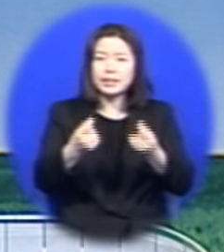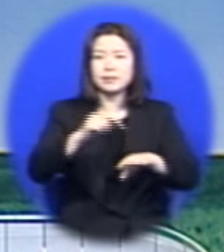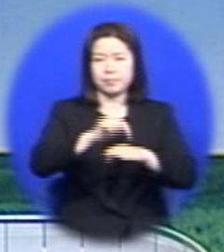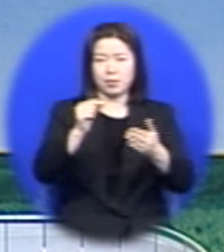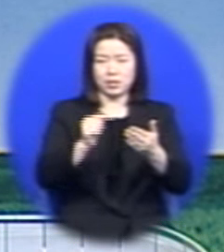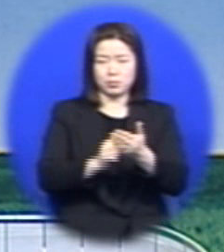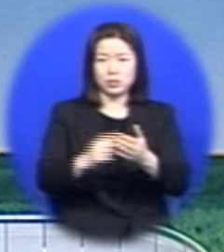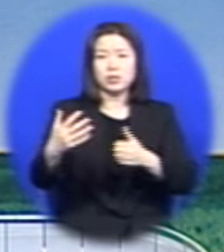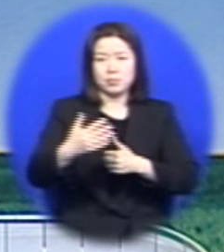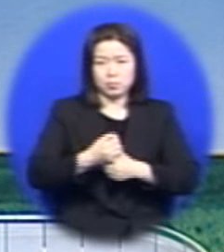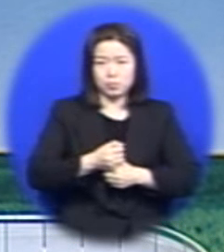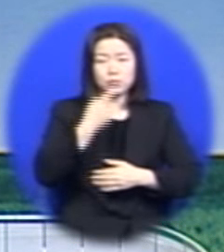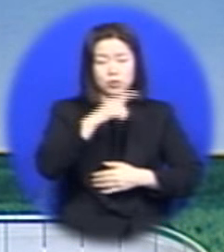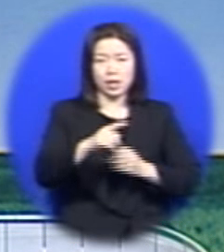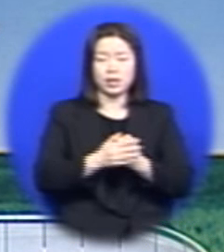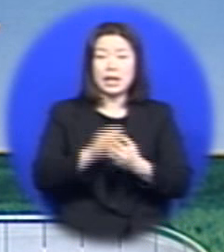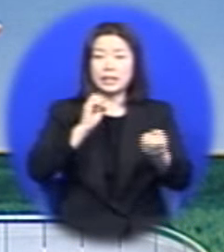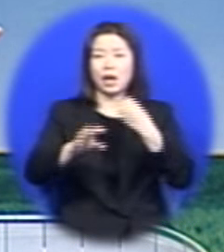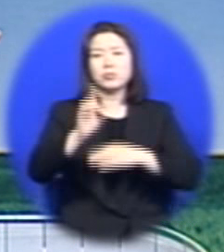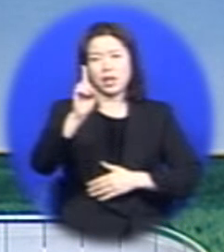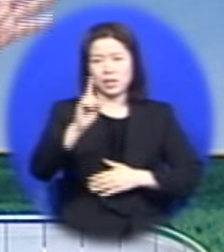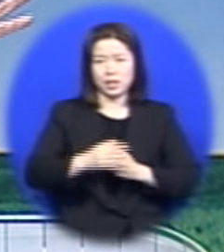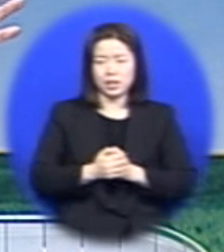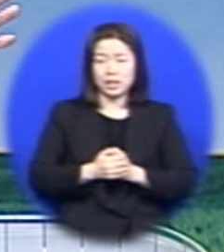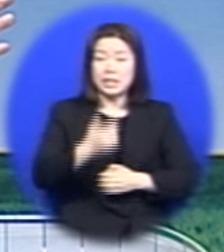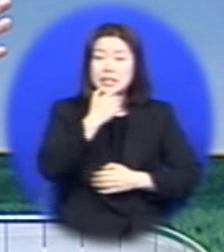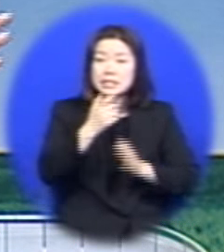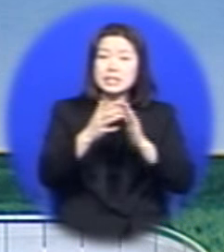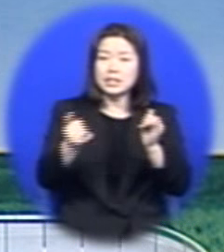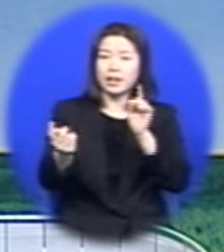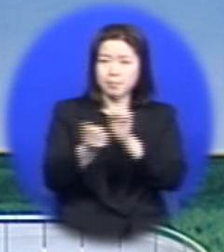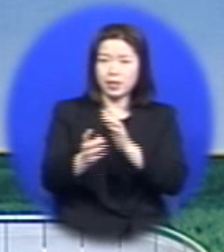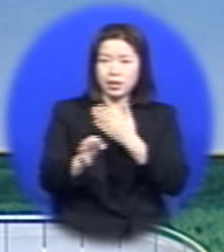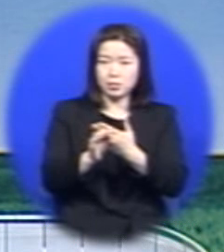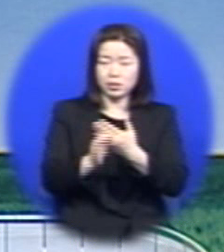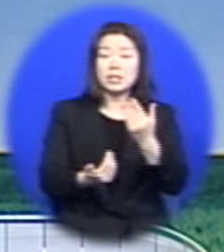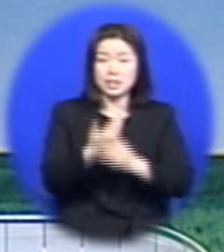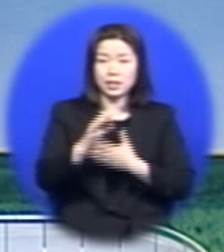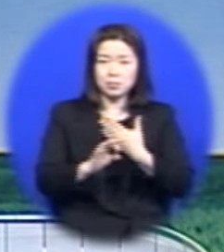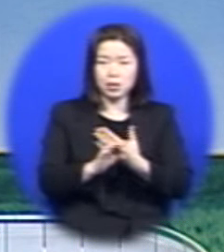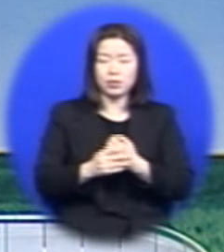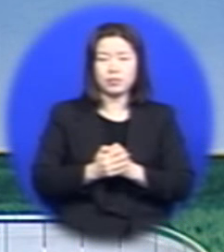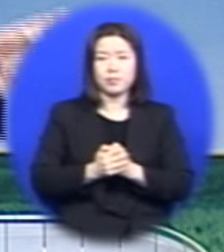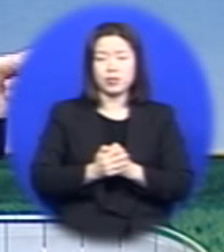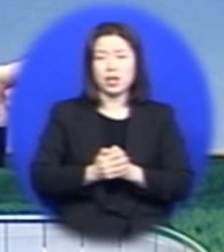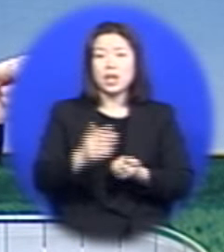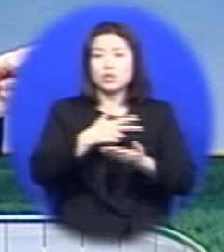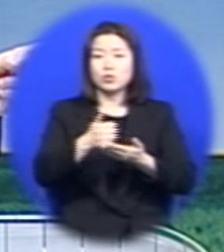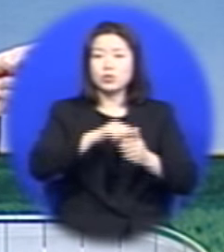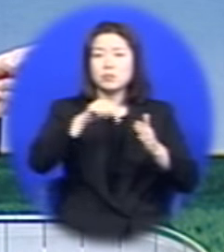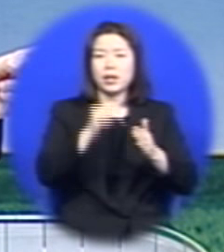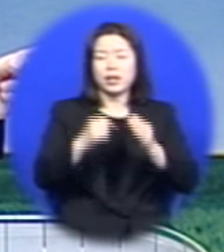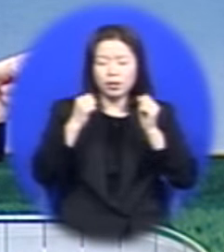가지라. 답은 하나입니다. 싫은 사람 만나면, 싫은 사람 생기면 주님 안에 거해야